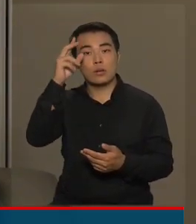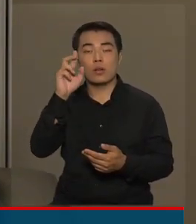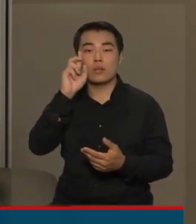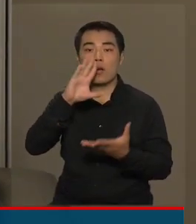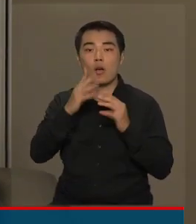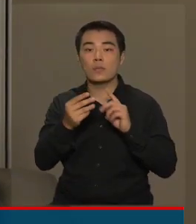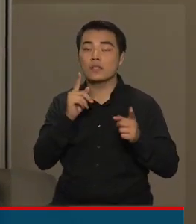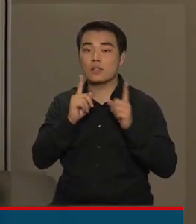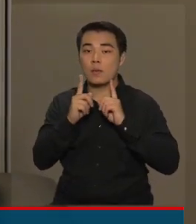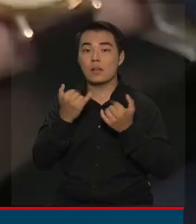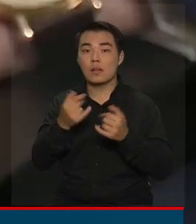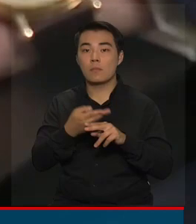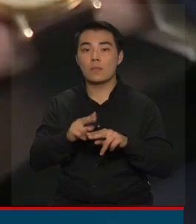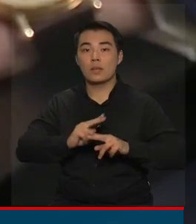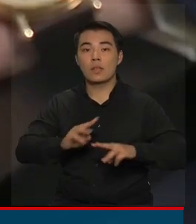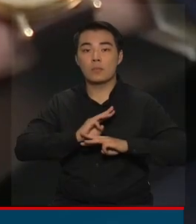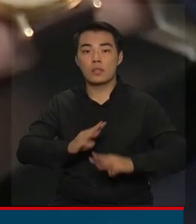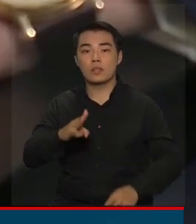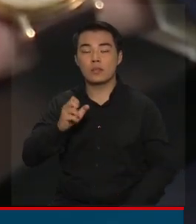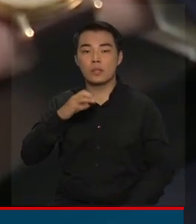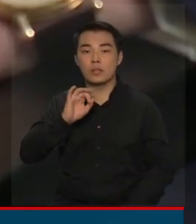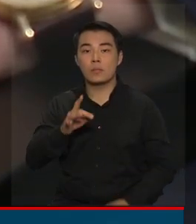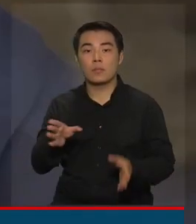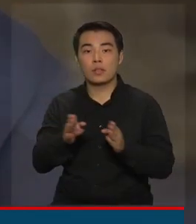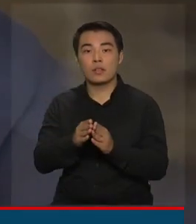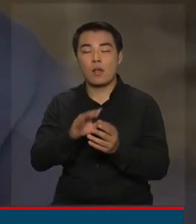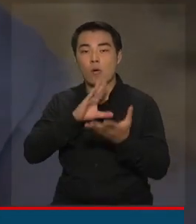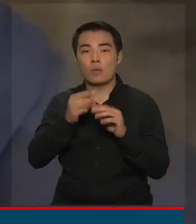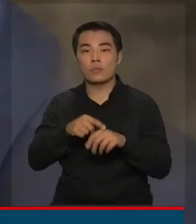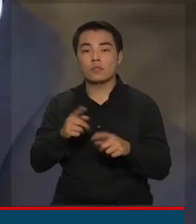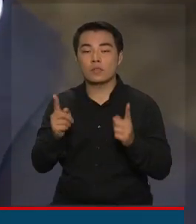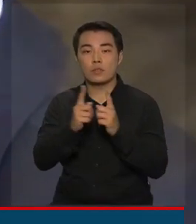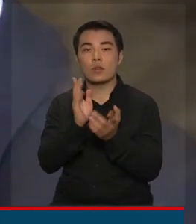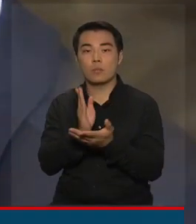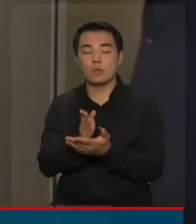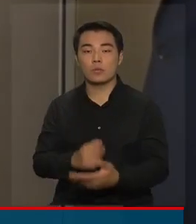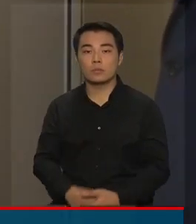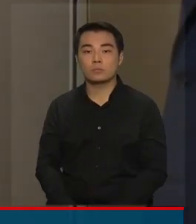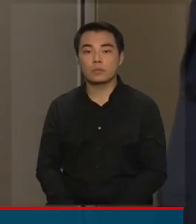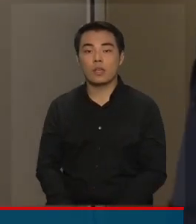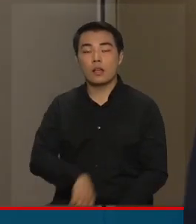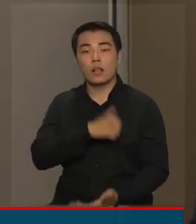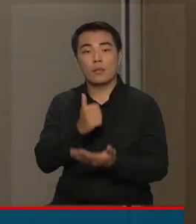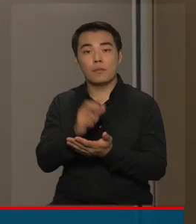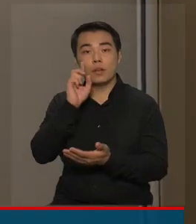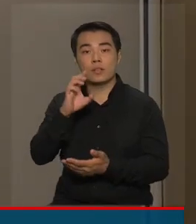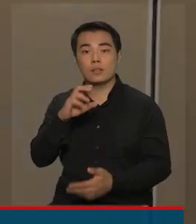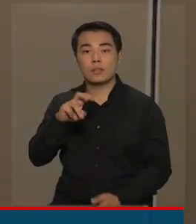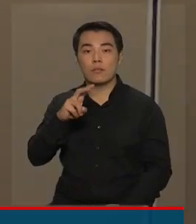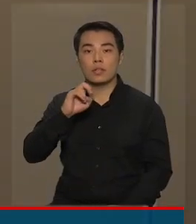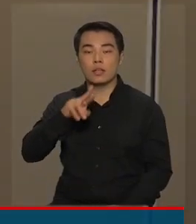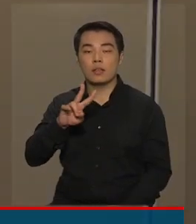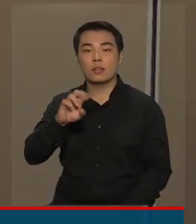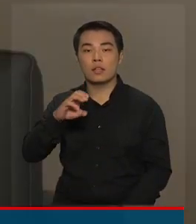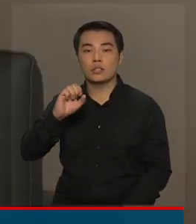ұйымының саммитінде премьер-министр Виктор Орбан мырзамен кездесеміз деп үміттенемін. Мемлекет башты Словения президенті Наташа